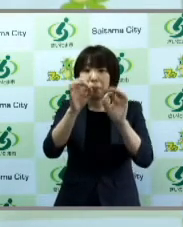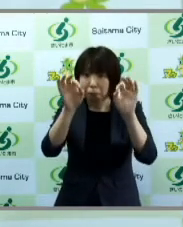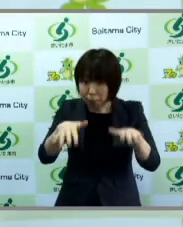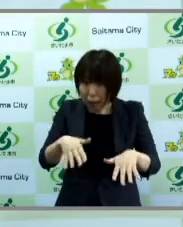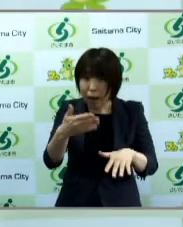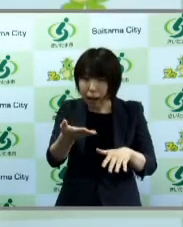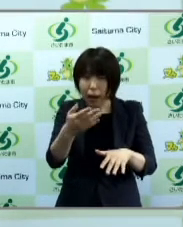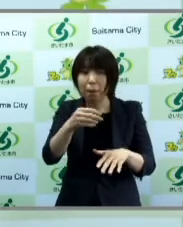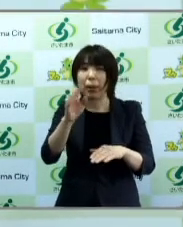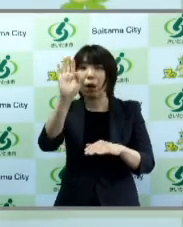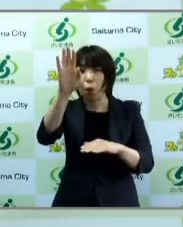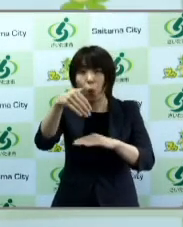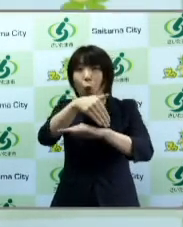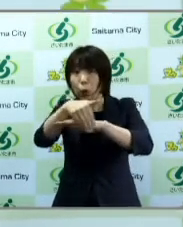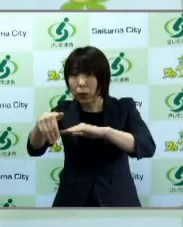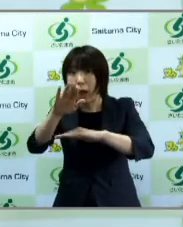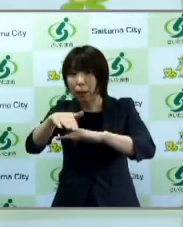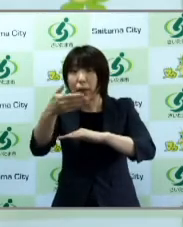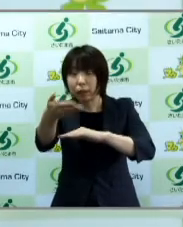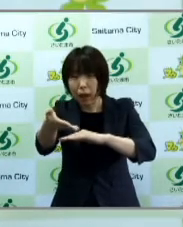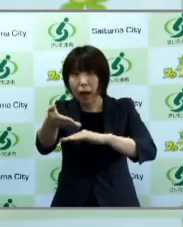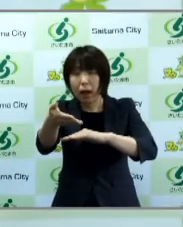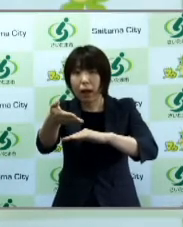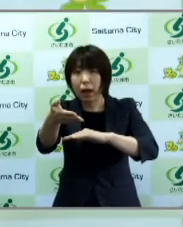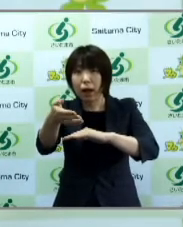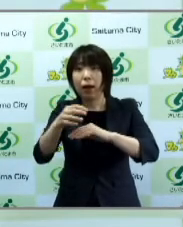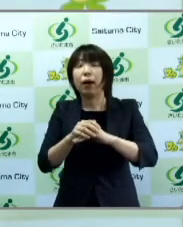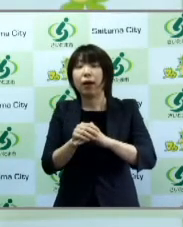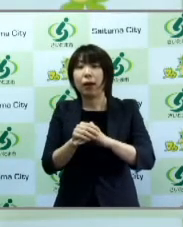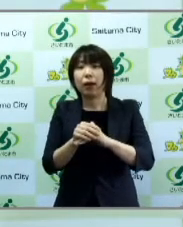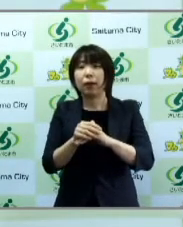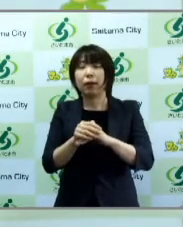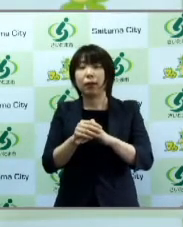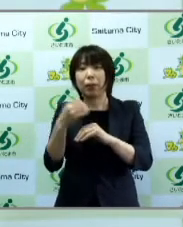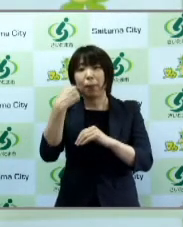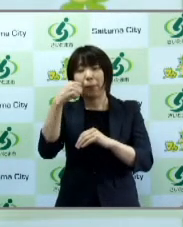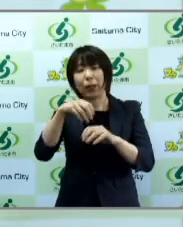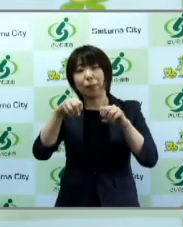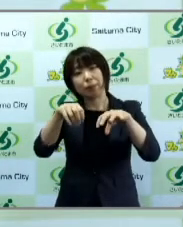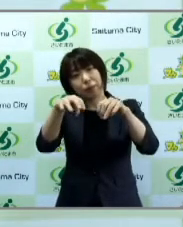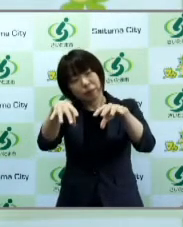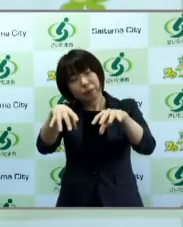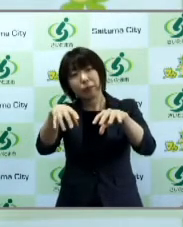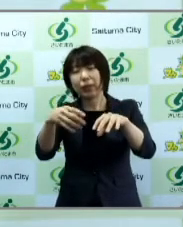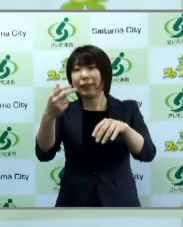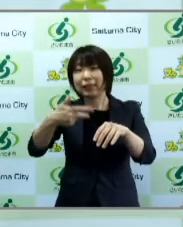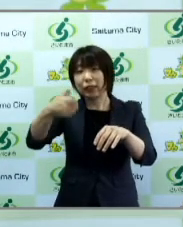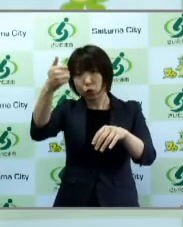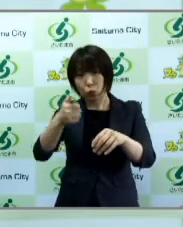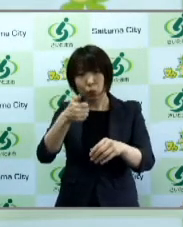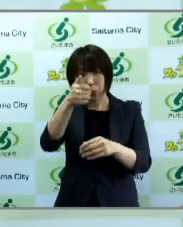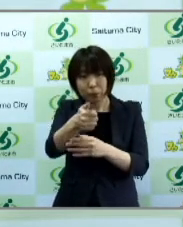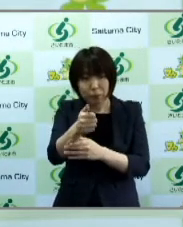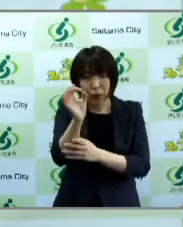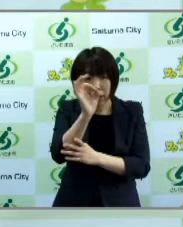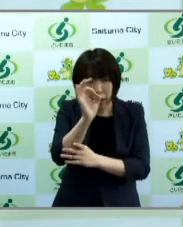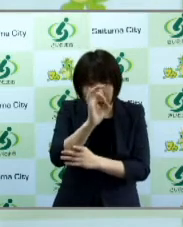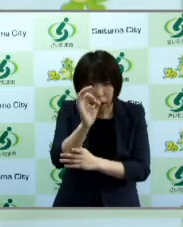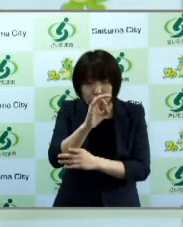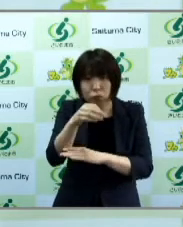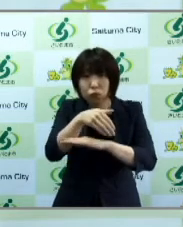自身が実際難民をちょっと現場見てくるっていうようなお考えや予定はあるのでしょう